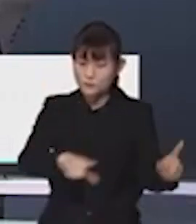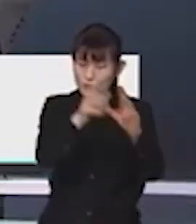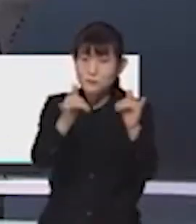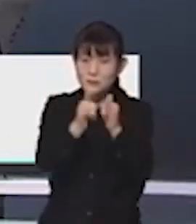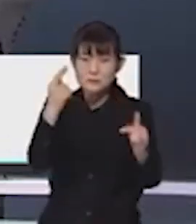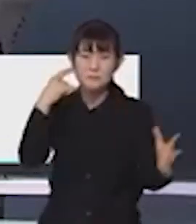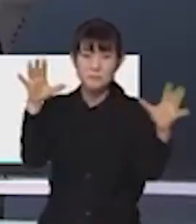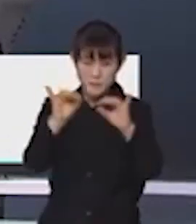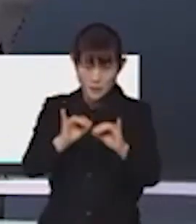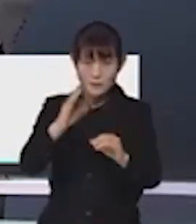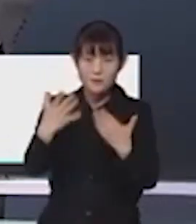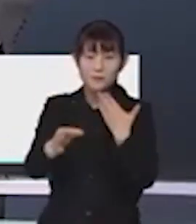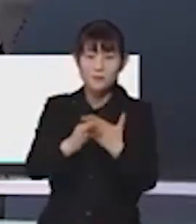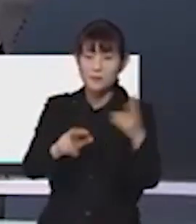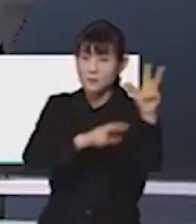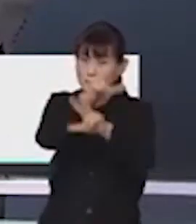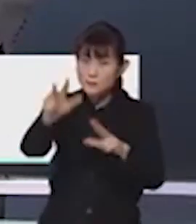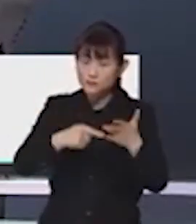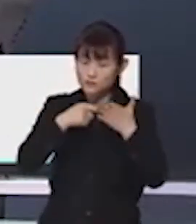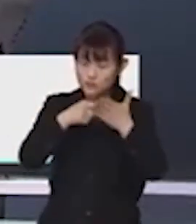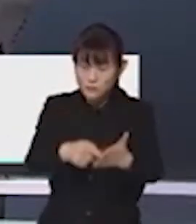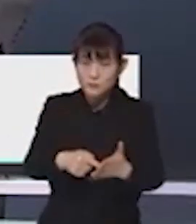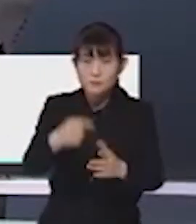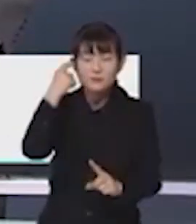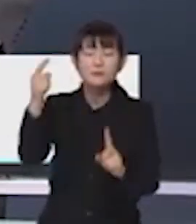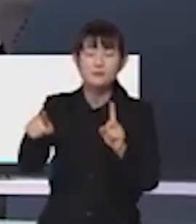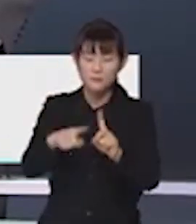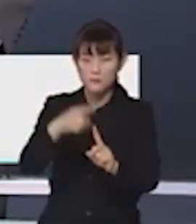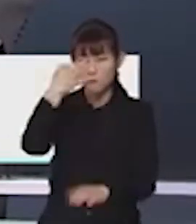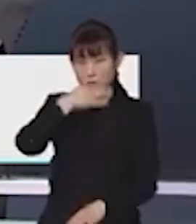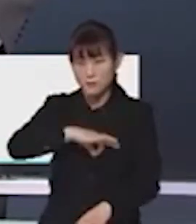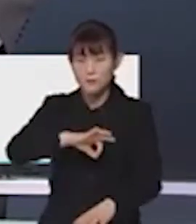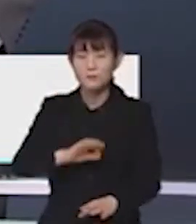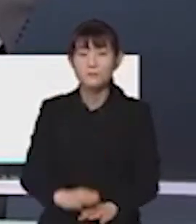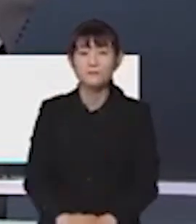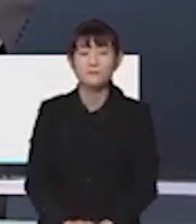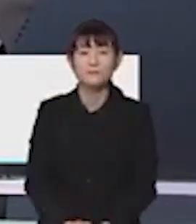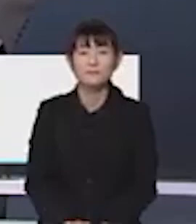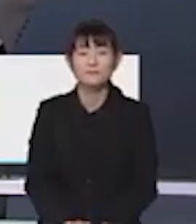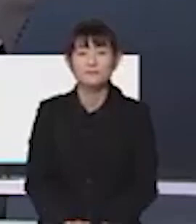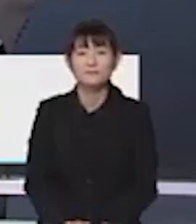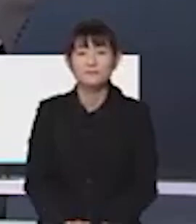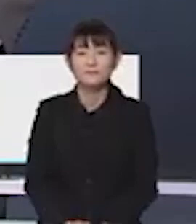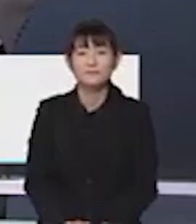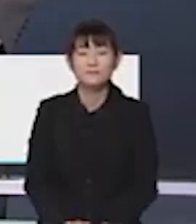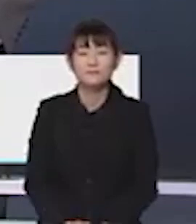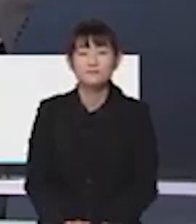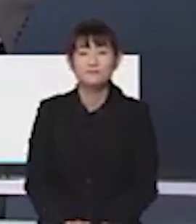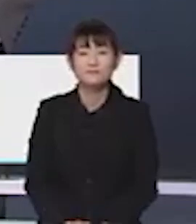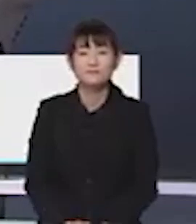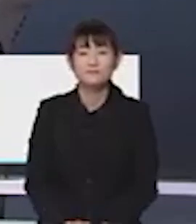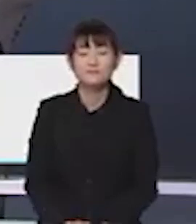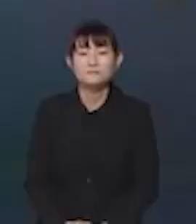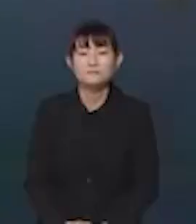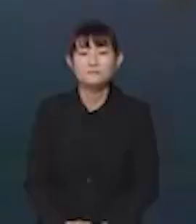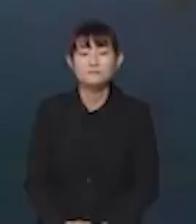입장이 찬성일 경우 해상풍력 사업 추진에도 긍정적인 효과가 기대됩니다. 이동근 기자의 보도입니다.